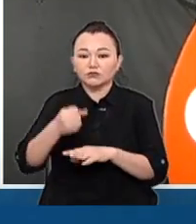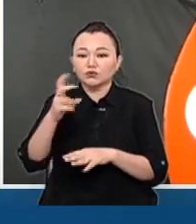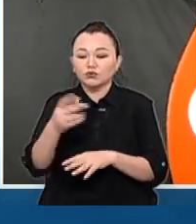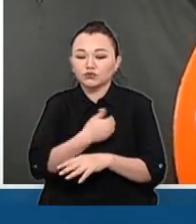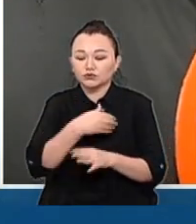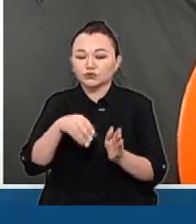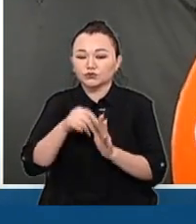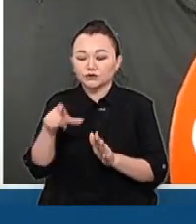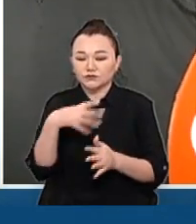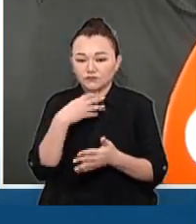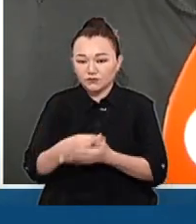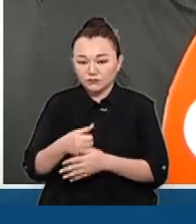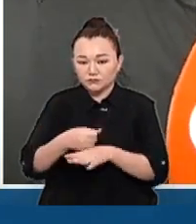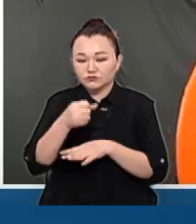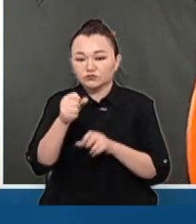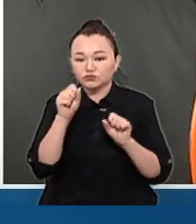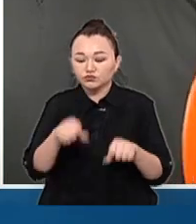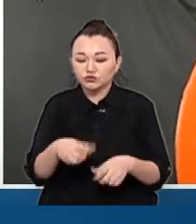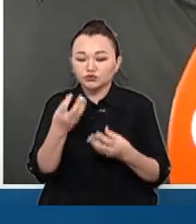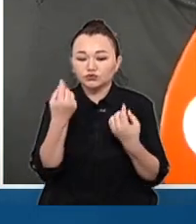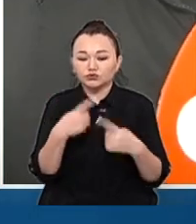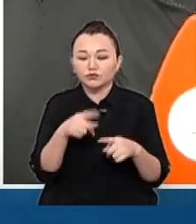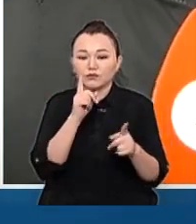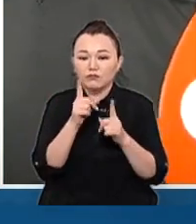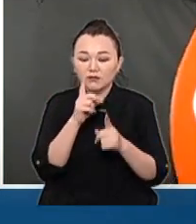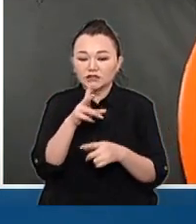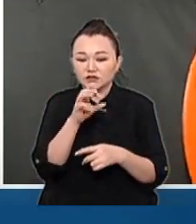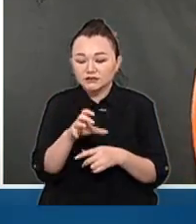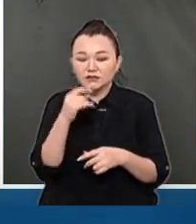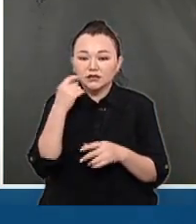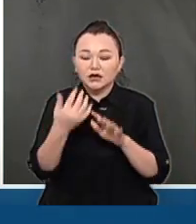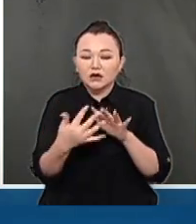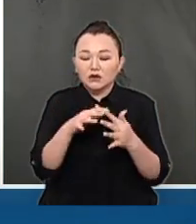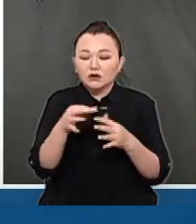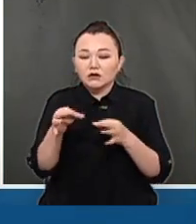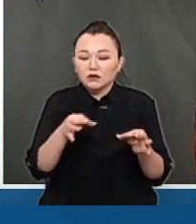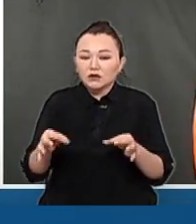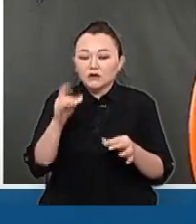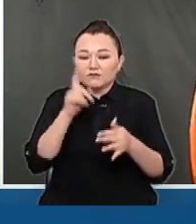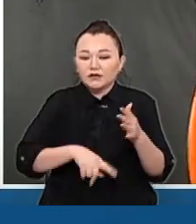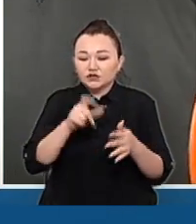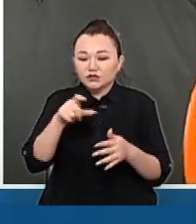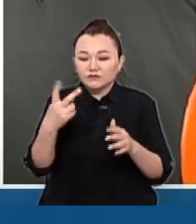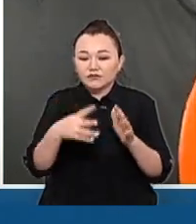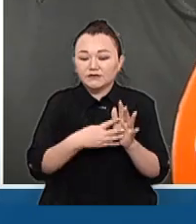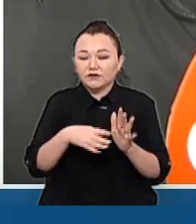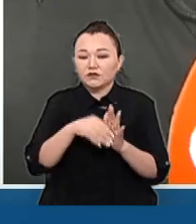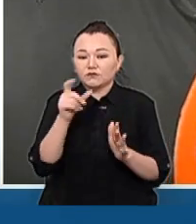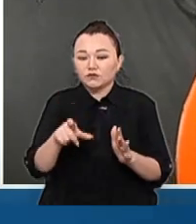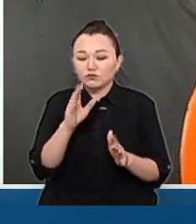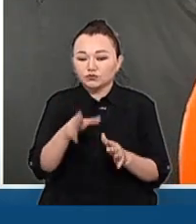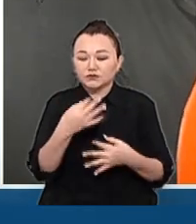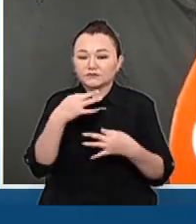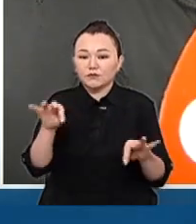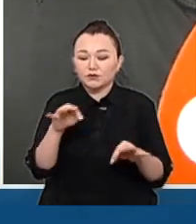азаматтар өз кандидатурасын ұсына алады. Әрі бұдан былай мәжілісте аумақтық сайлаушылардың сенімді өкілі іспетті 29 депутат болады. Былайша айтқанда